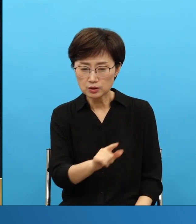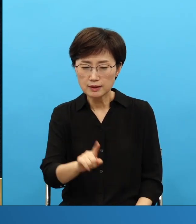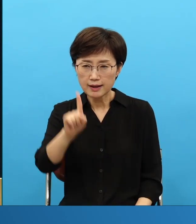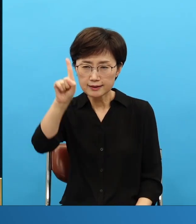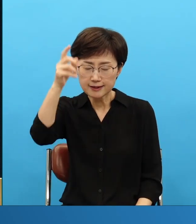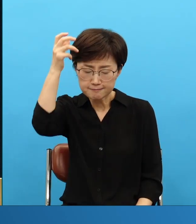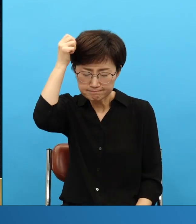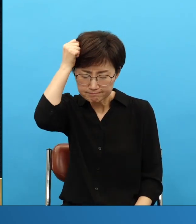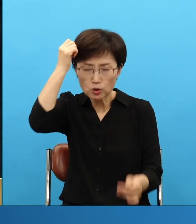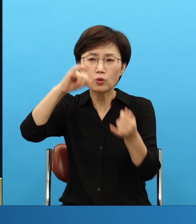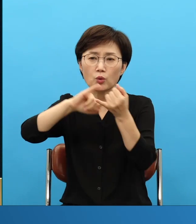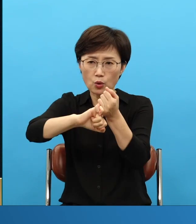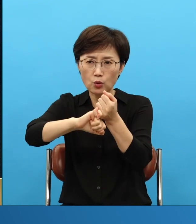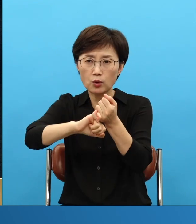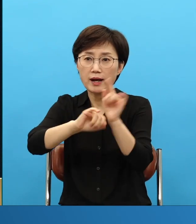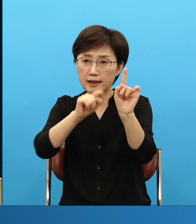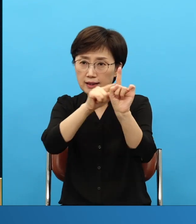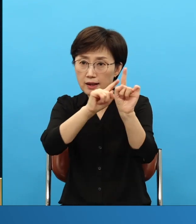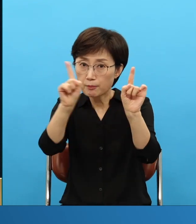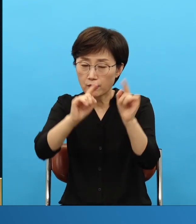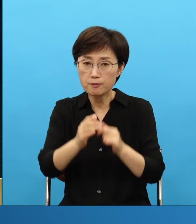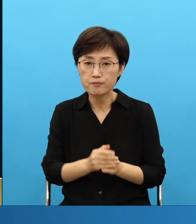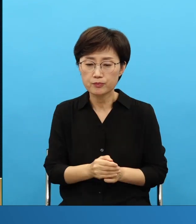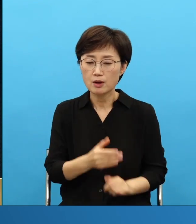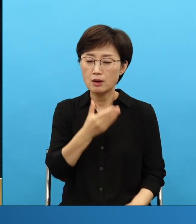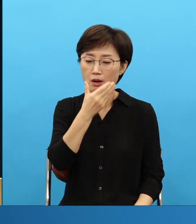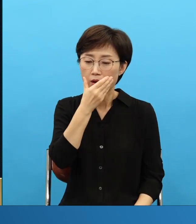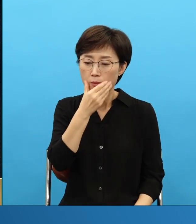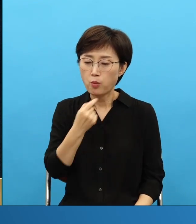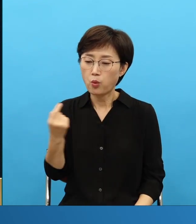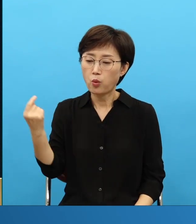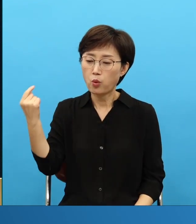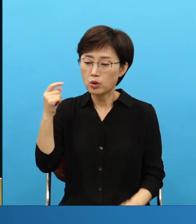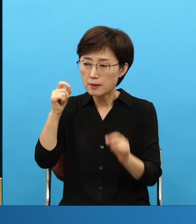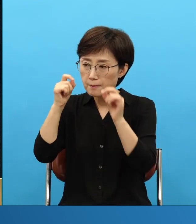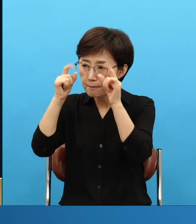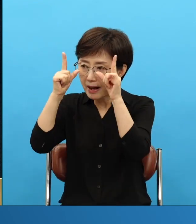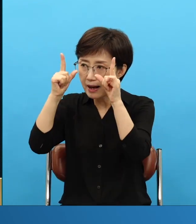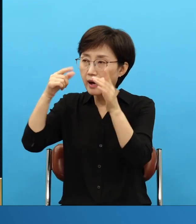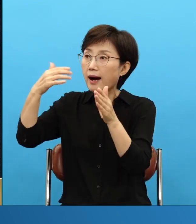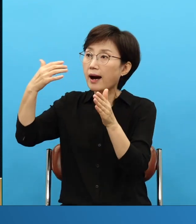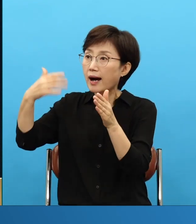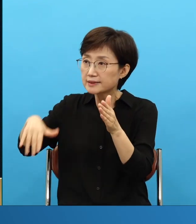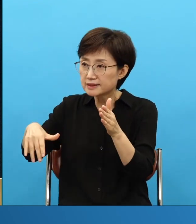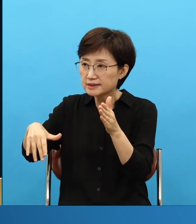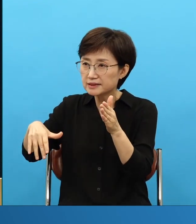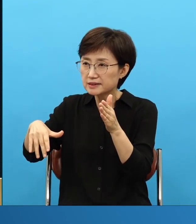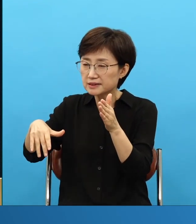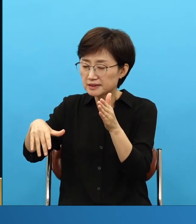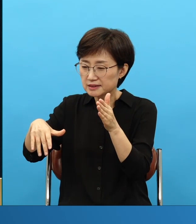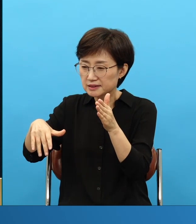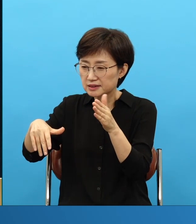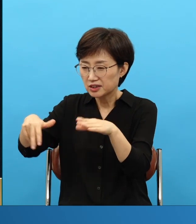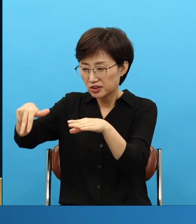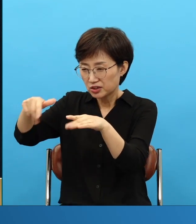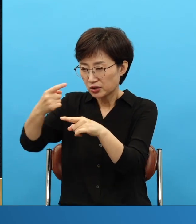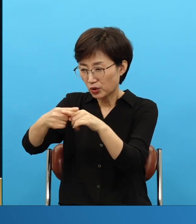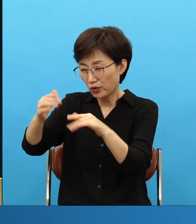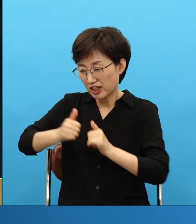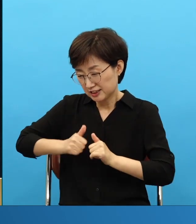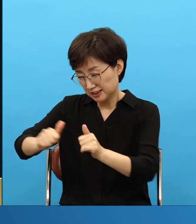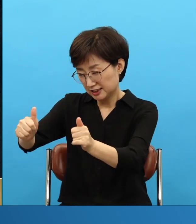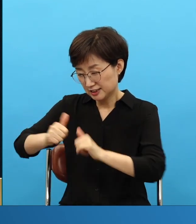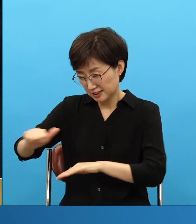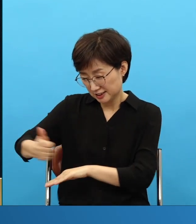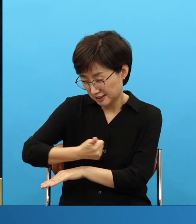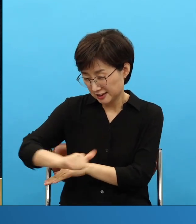need to realize one thing today. 복음 깨닫지 못한 종교 생활은 우상 숭배와 똑같습니다. Religious living that